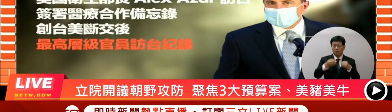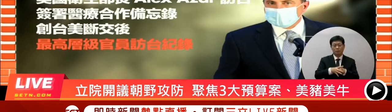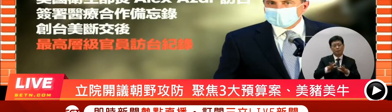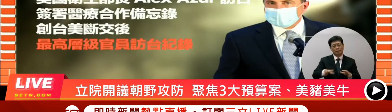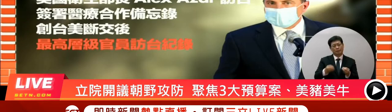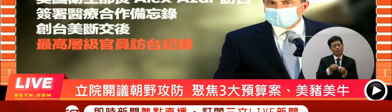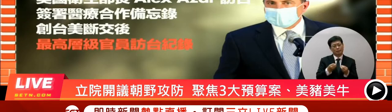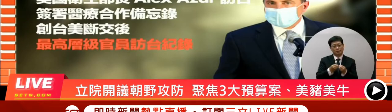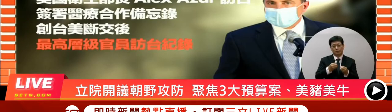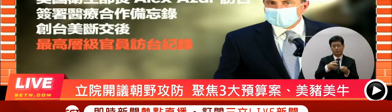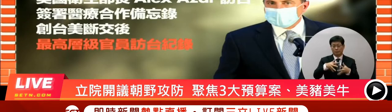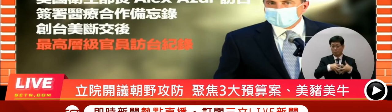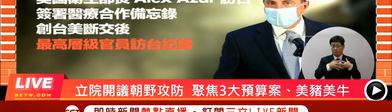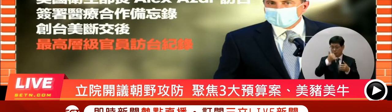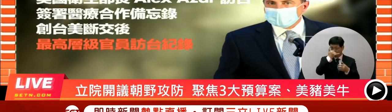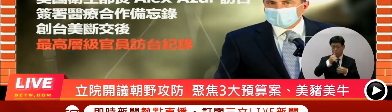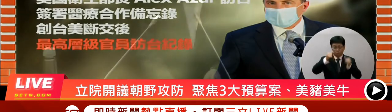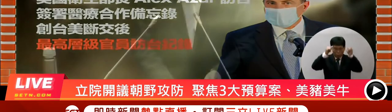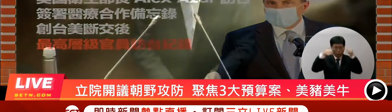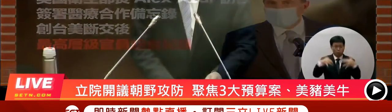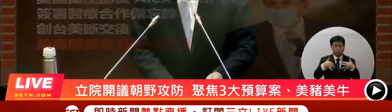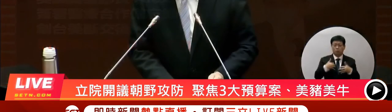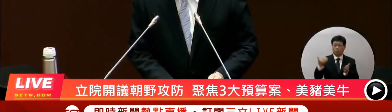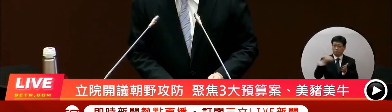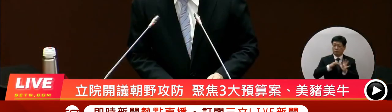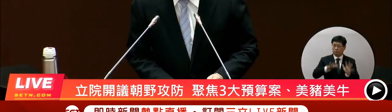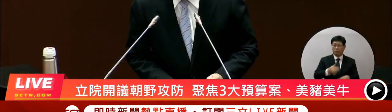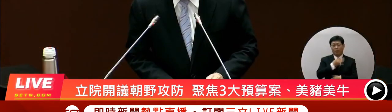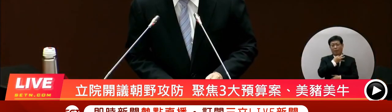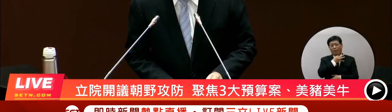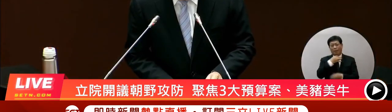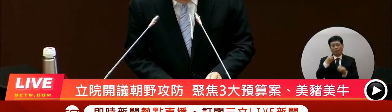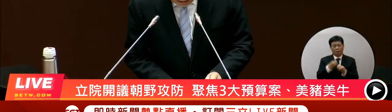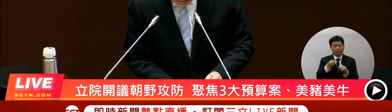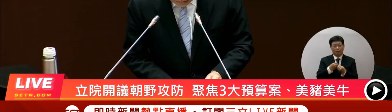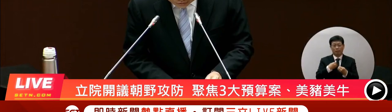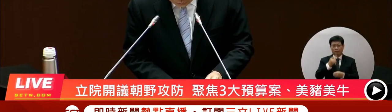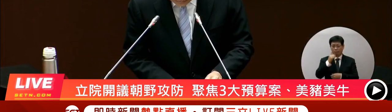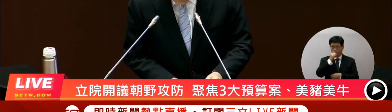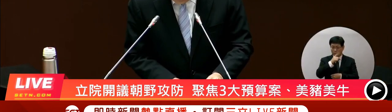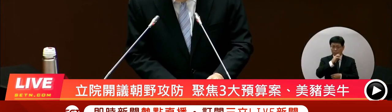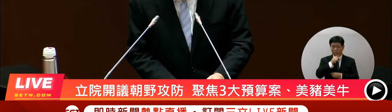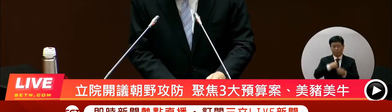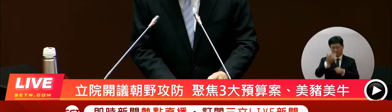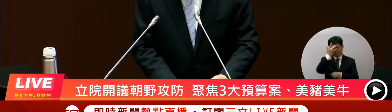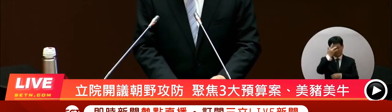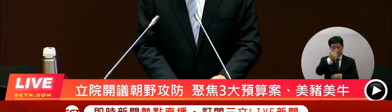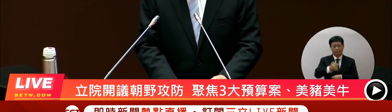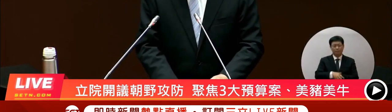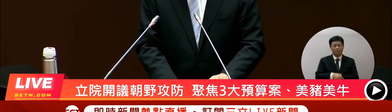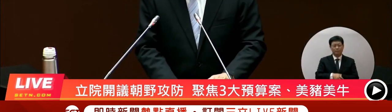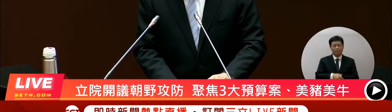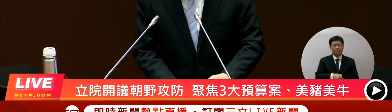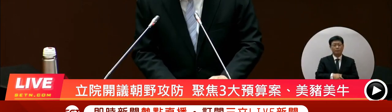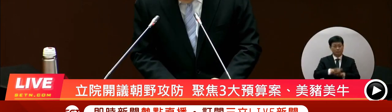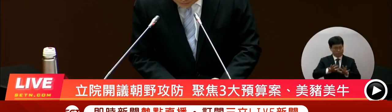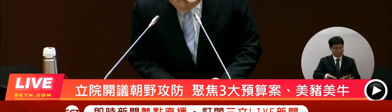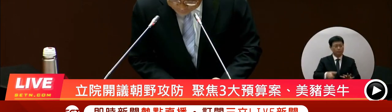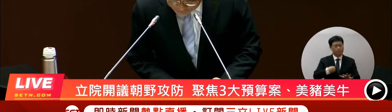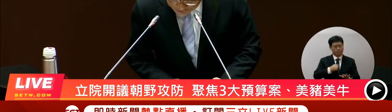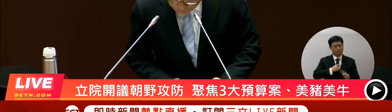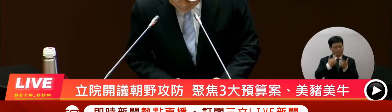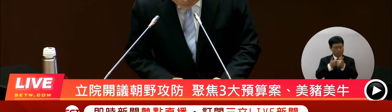为美猪美牛的议题成为彼此深化合作的障碍。因此我们